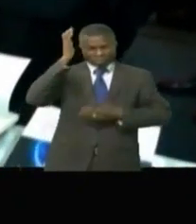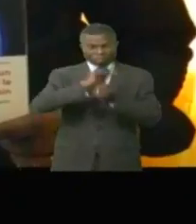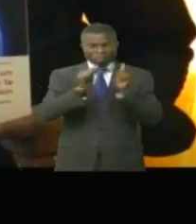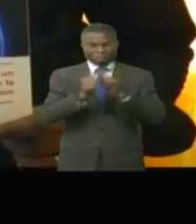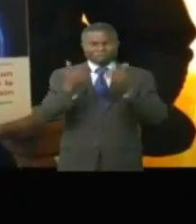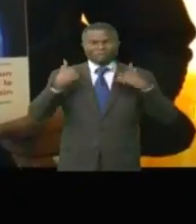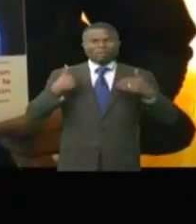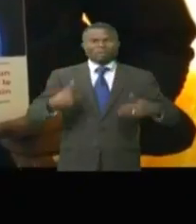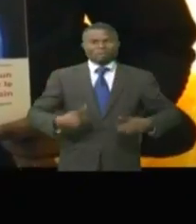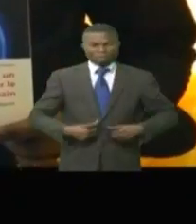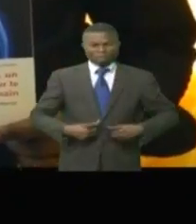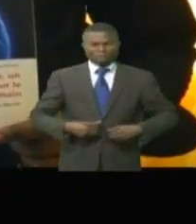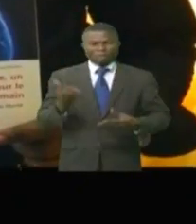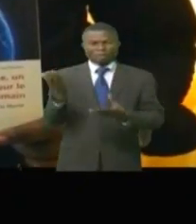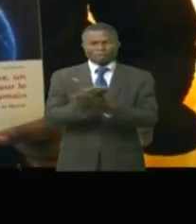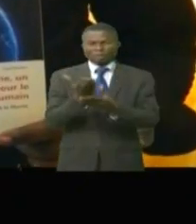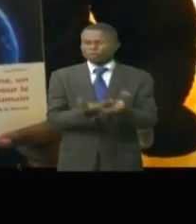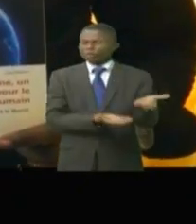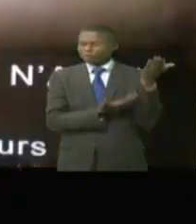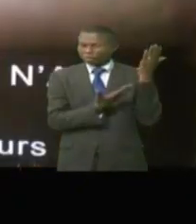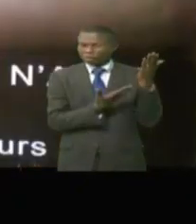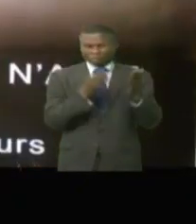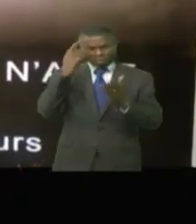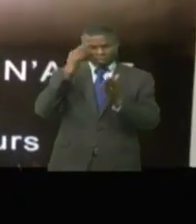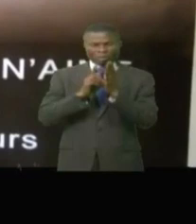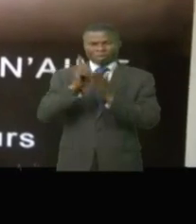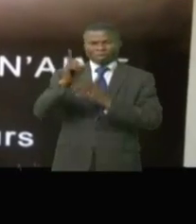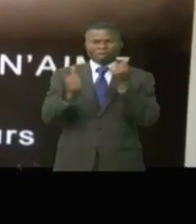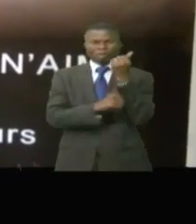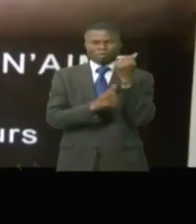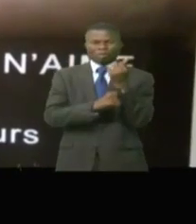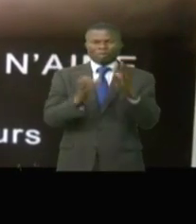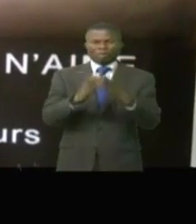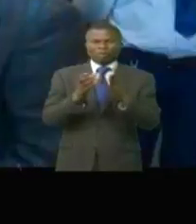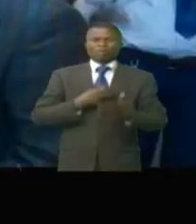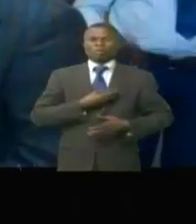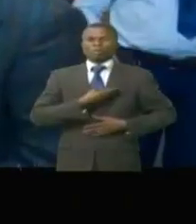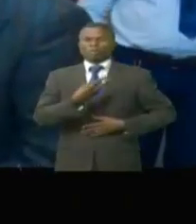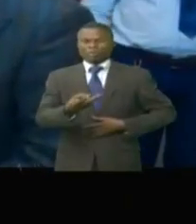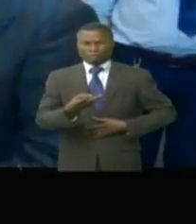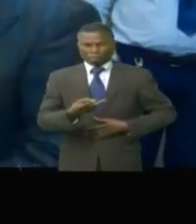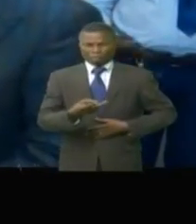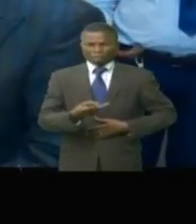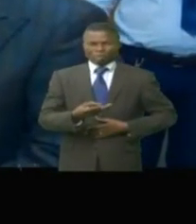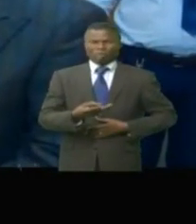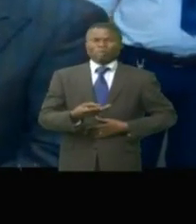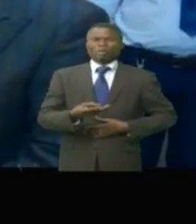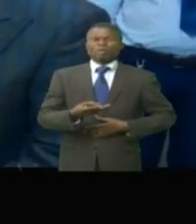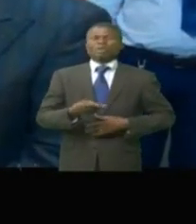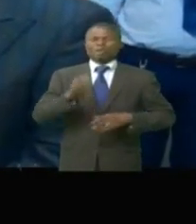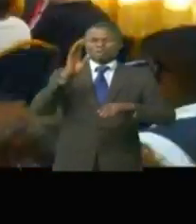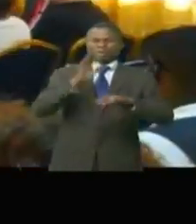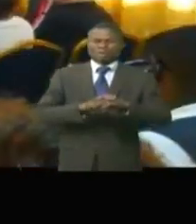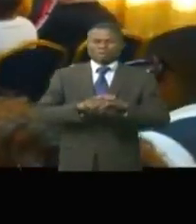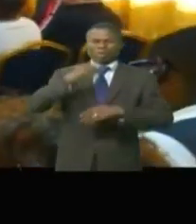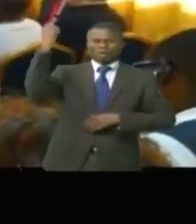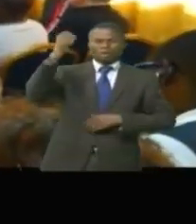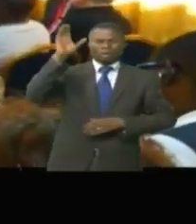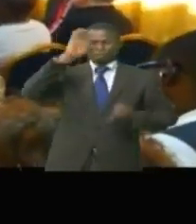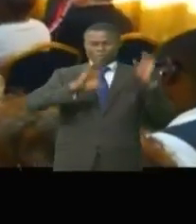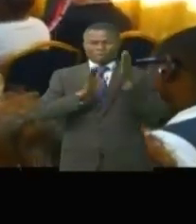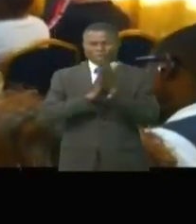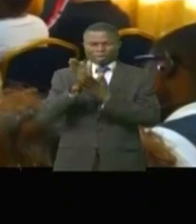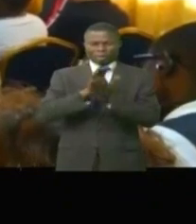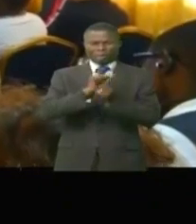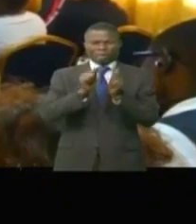de la santé. Un outil important pour le développement humain avec une vocation de séduire les mondes scientifiques concernés par cette